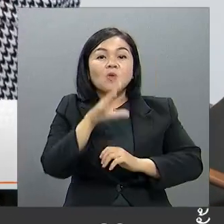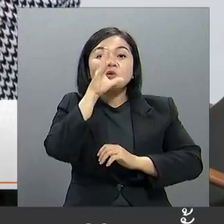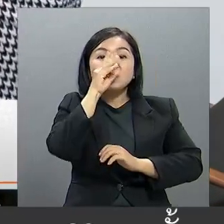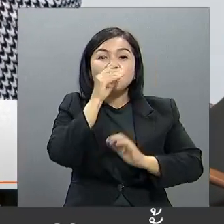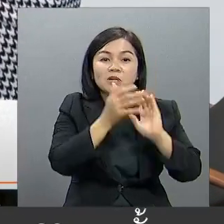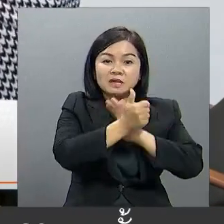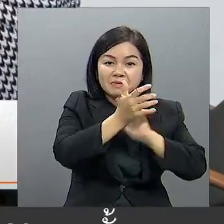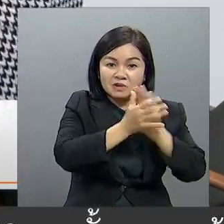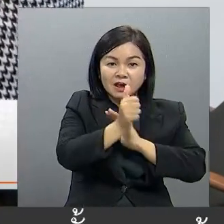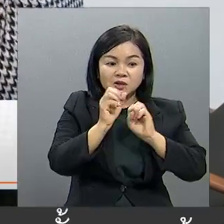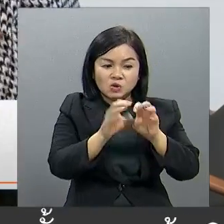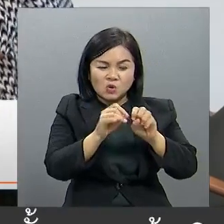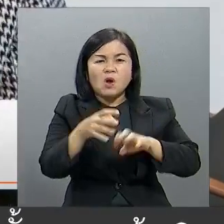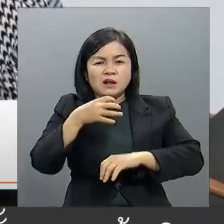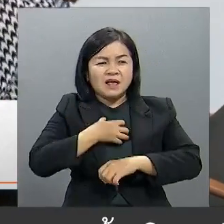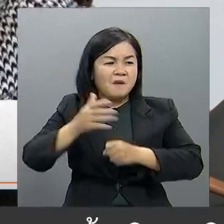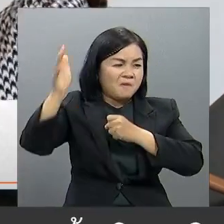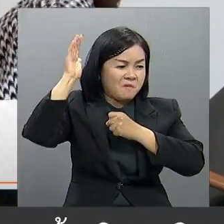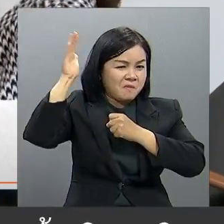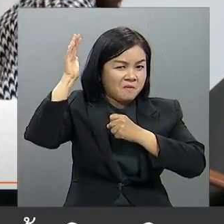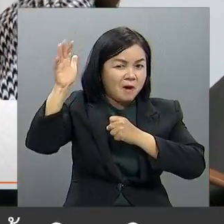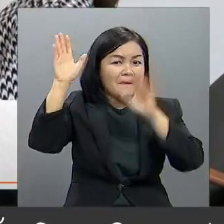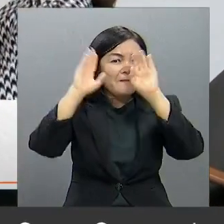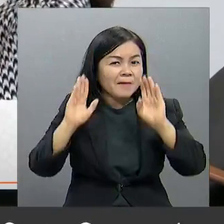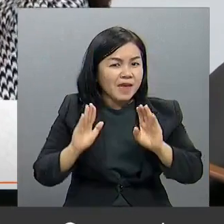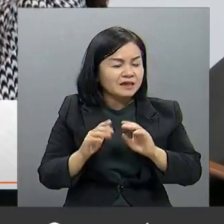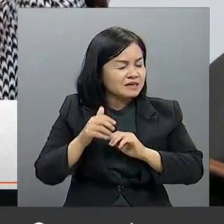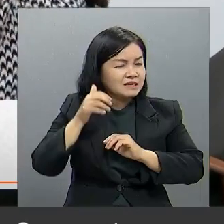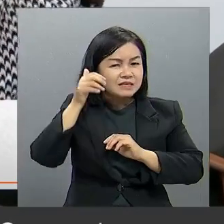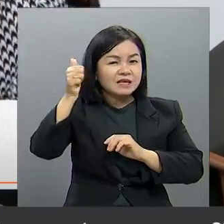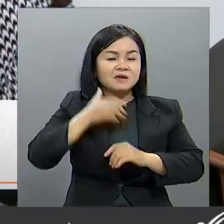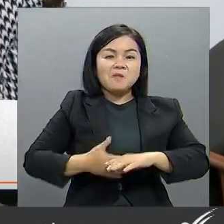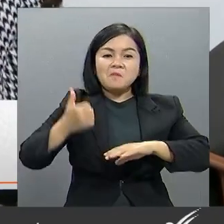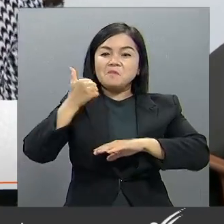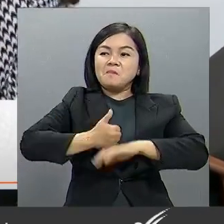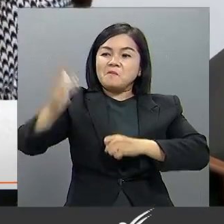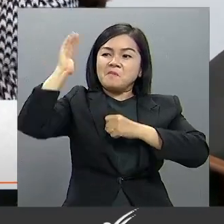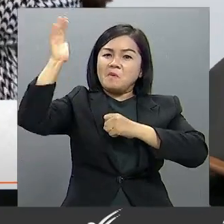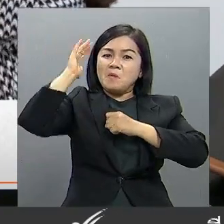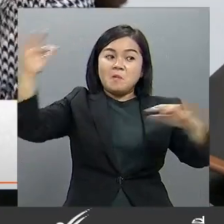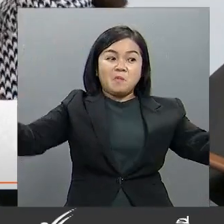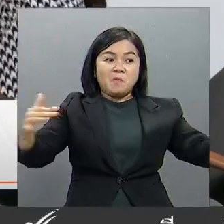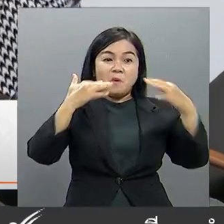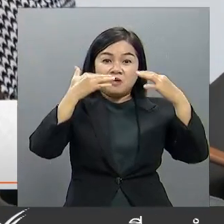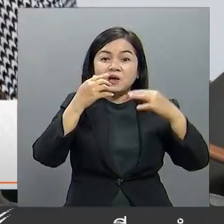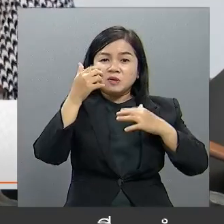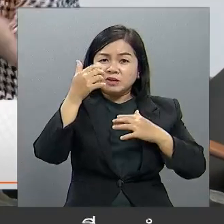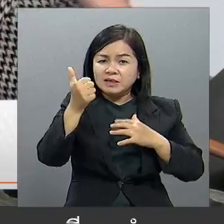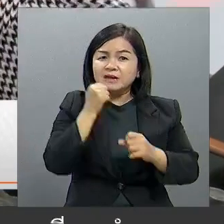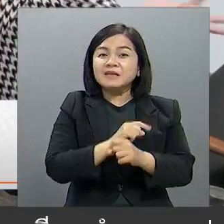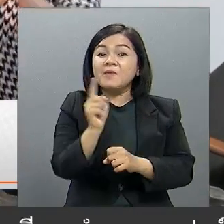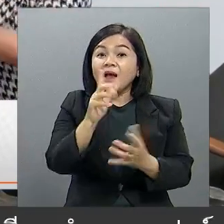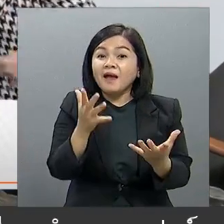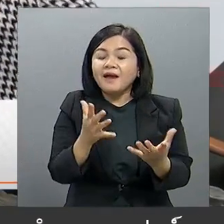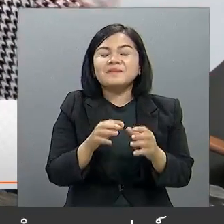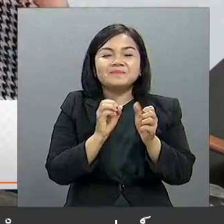ชนที่อยากจะเป็ัพูดทดีและมีความฝันทจะขึ้พูดบนเวทีและมคนชมมากๆอย่างนี้จะทำให้ยาวชนท